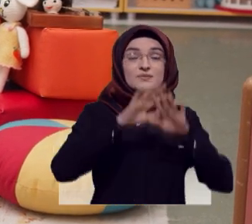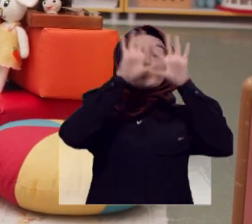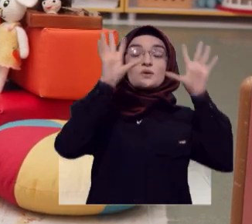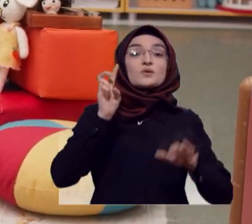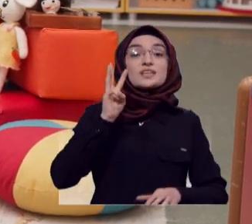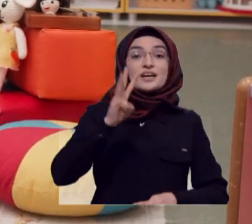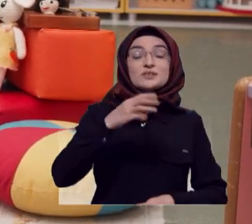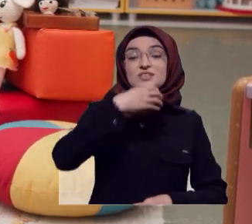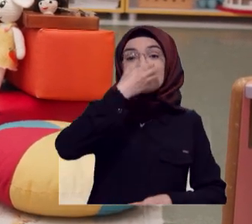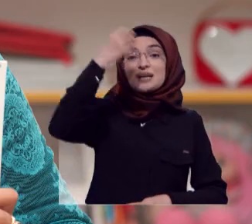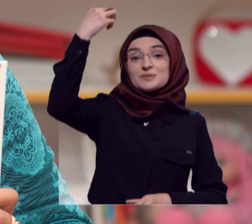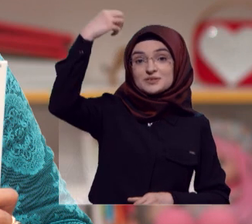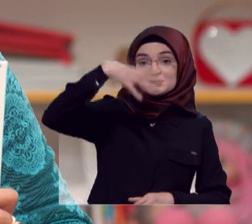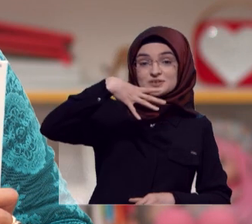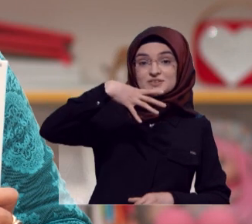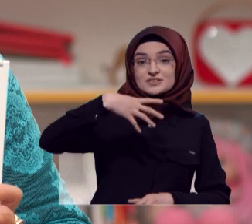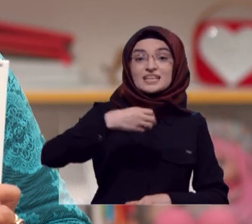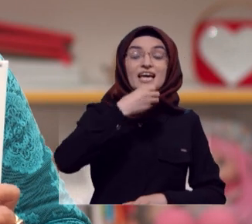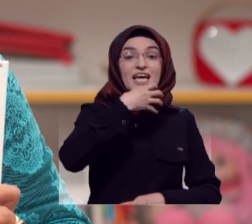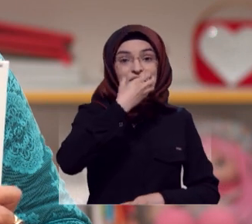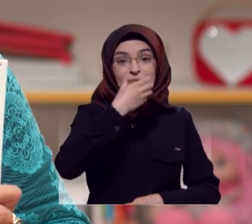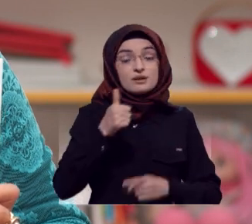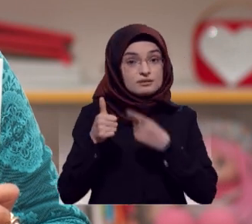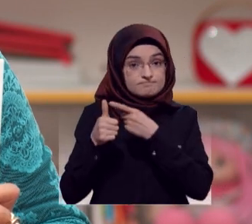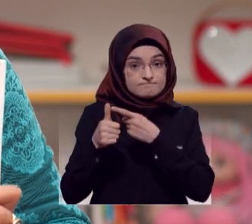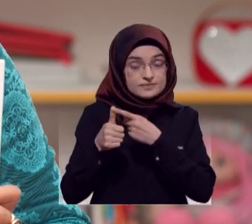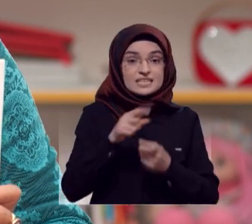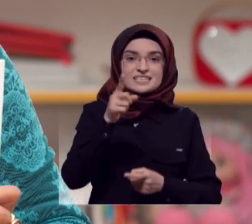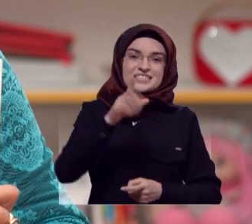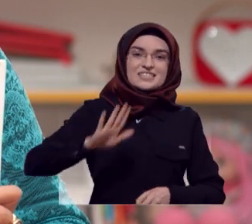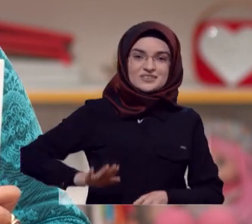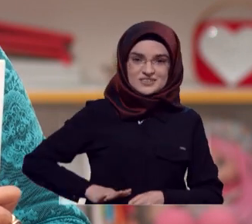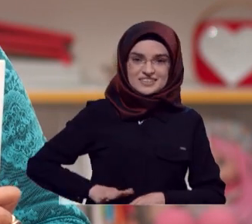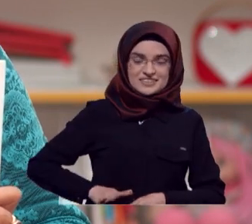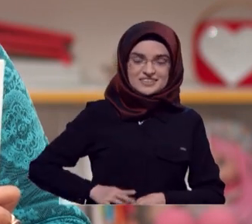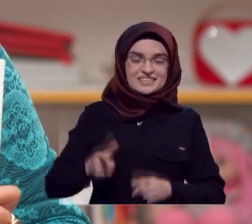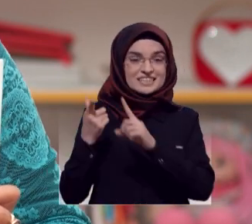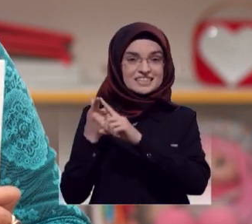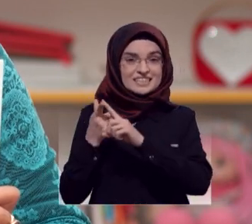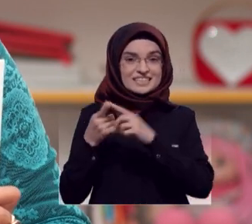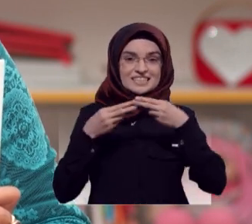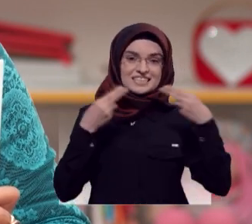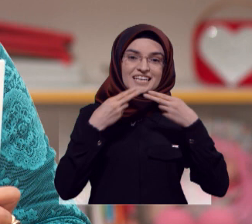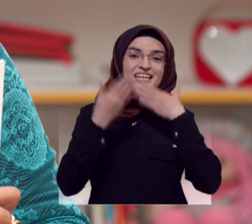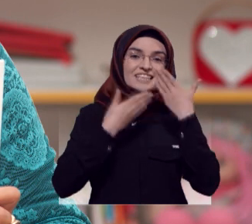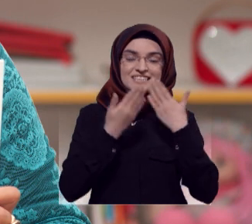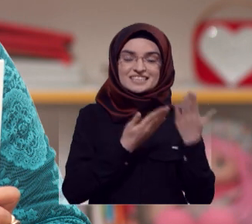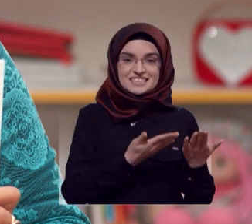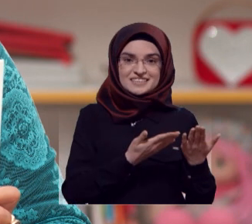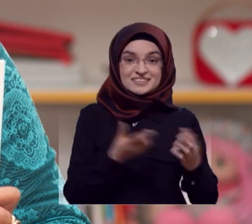Gökten 3 elma düştü. Elmalardan biri siz sevgili çocuklara, diğeri ben